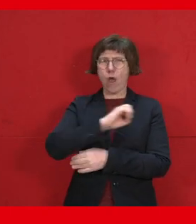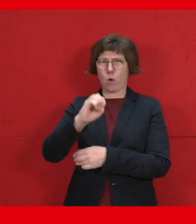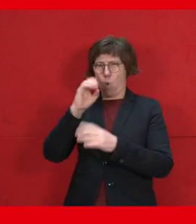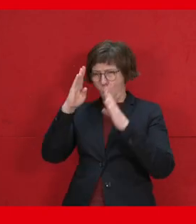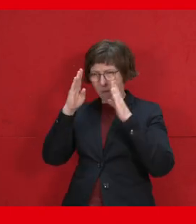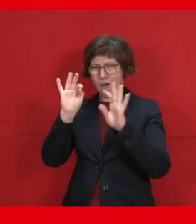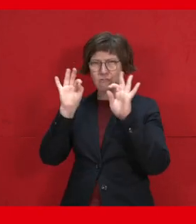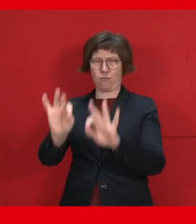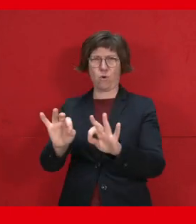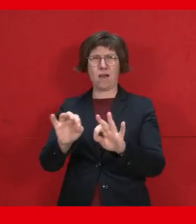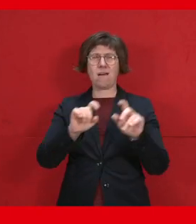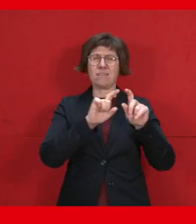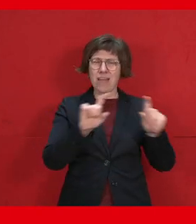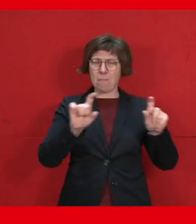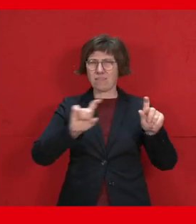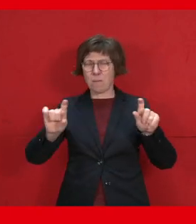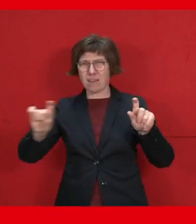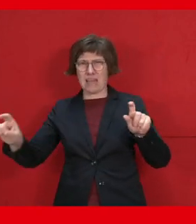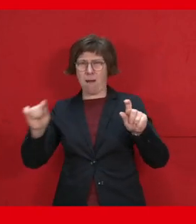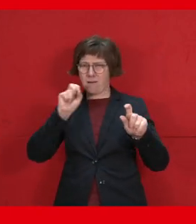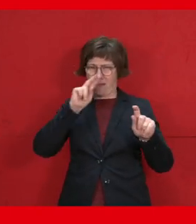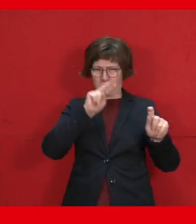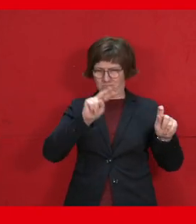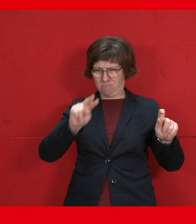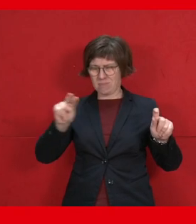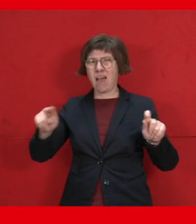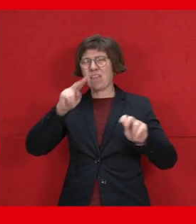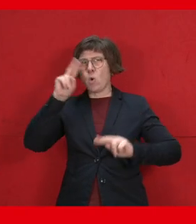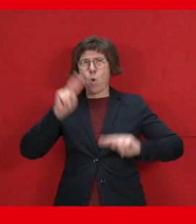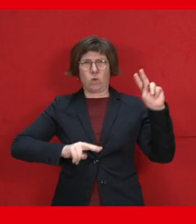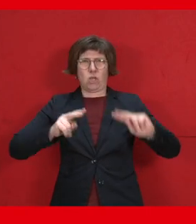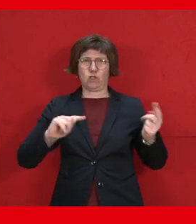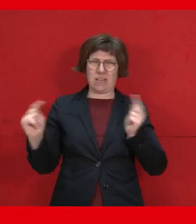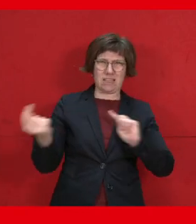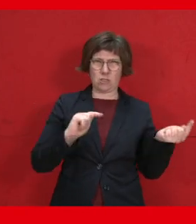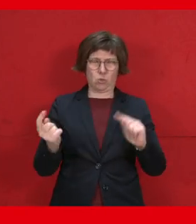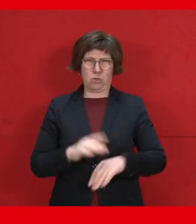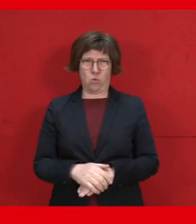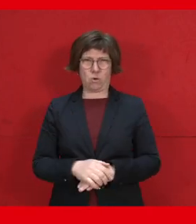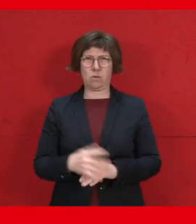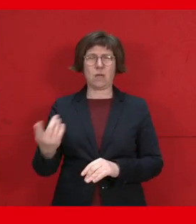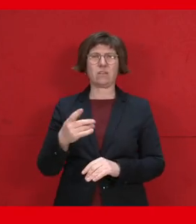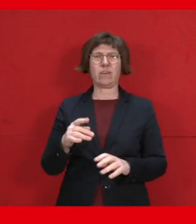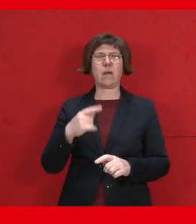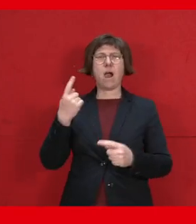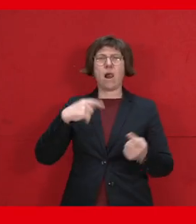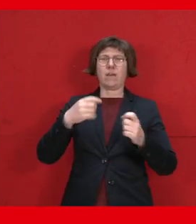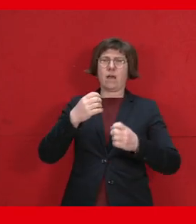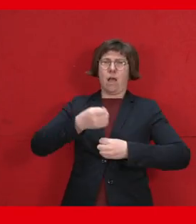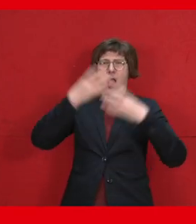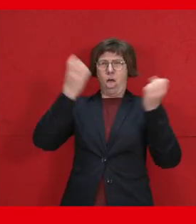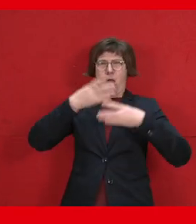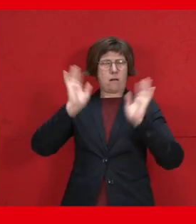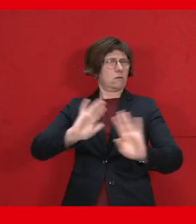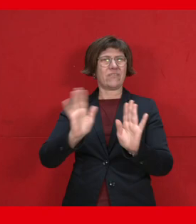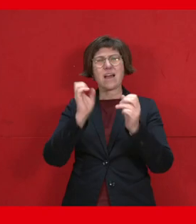All diese Dinge werden nur sichtbar werden, wenn man die Unterschiede auch bespricht. Nicht mit Schaum vorm Mund, sondern mit